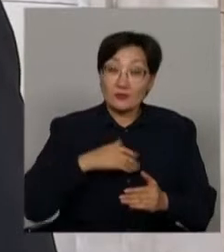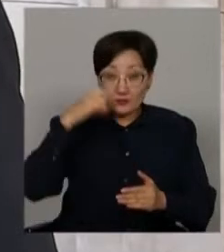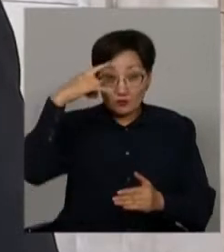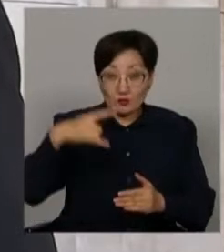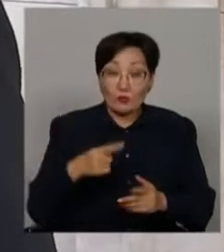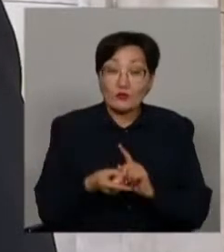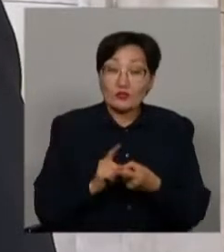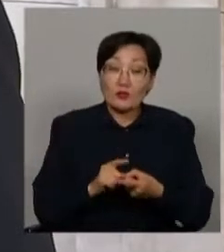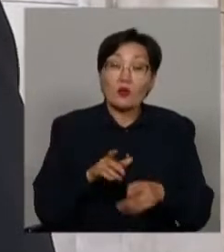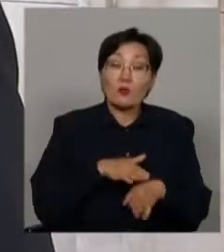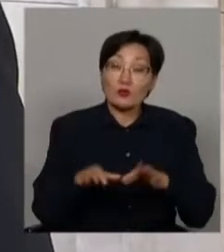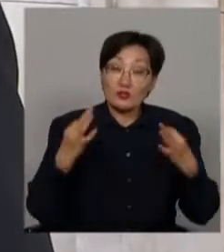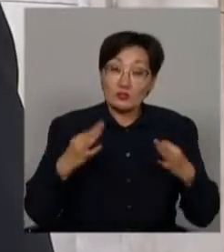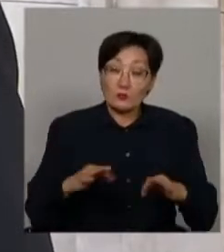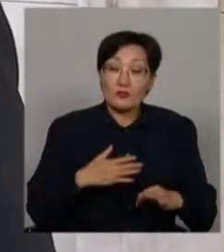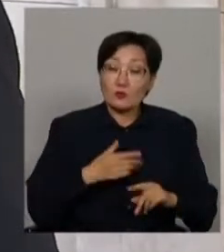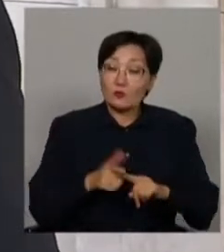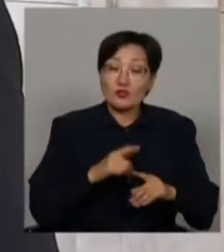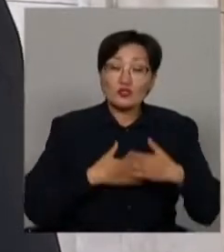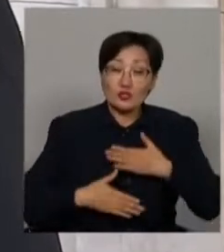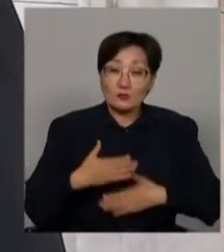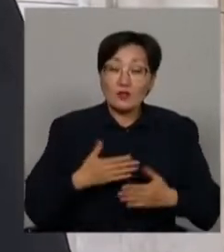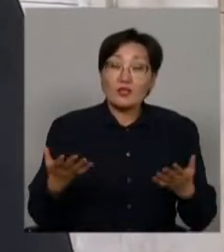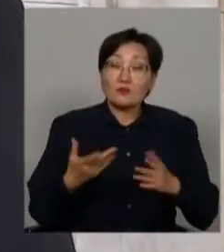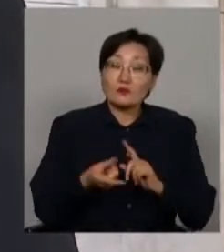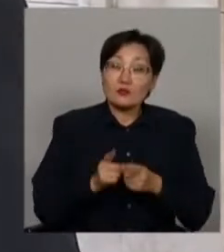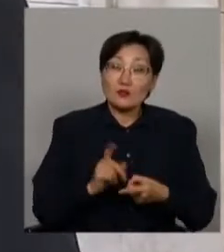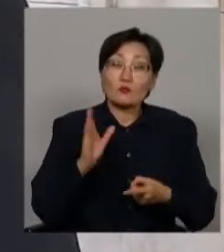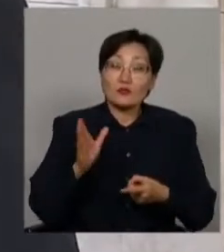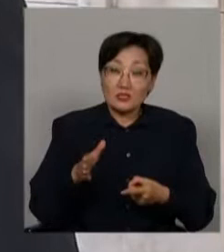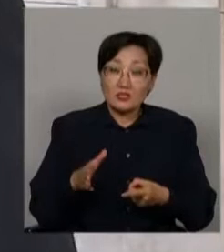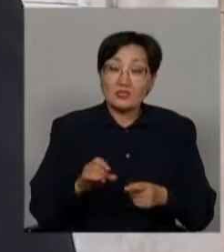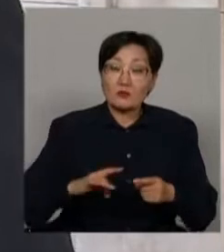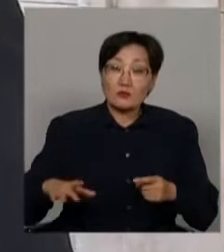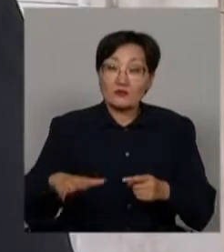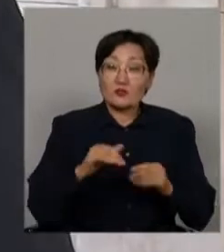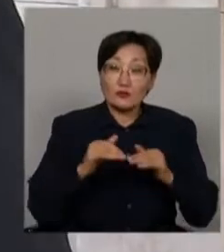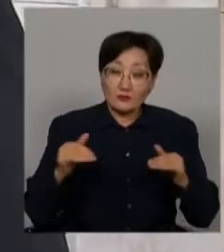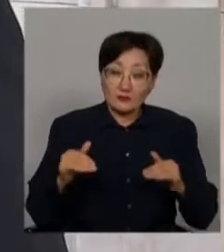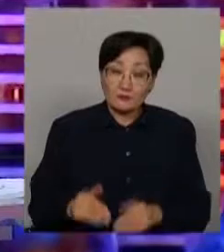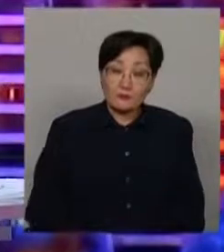станет полностью демократической. И мы очень рады тому, какие изменения происходят на республиканском уровне.